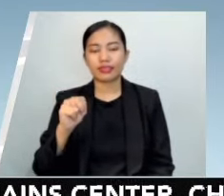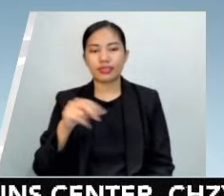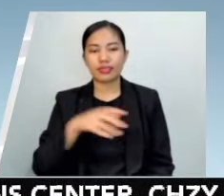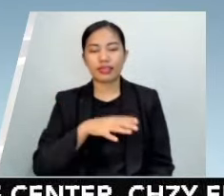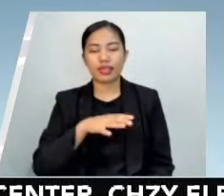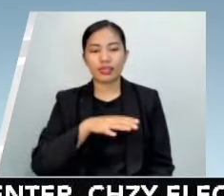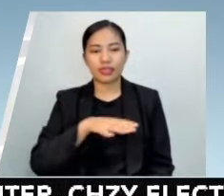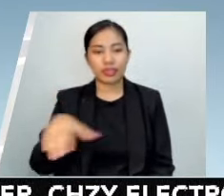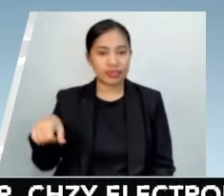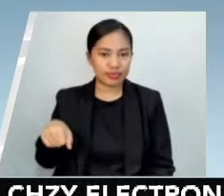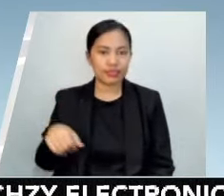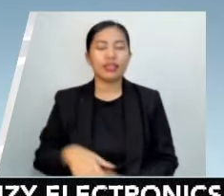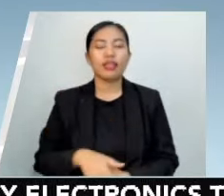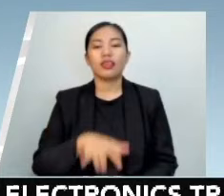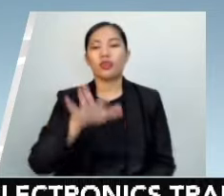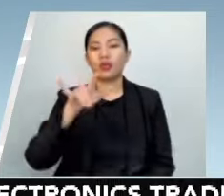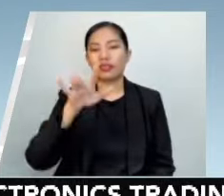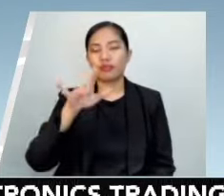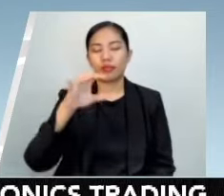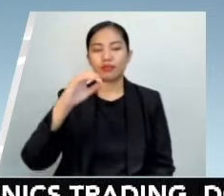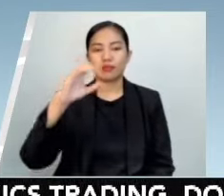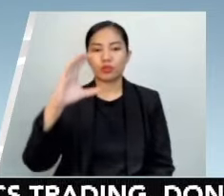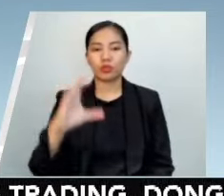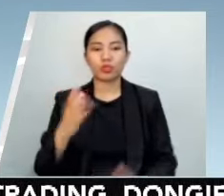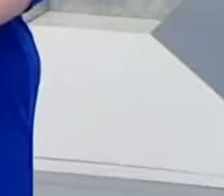Celsius dito sa Quezon City.